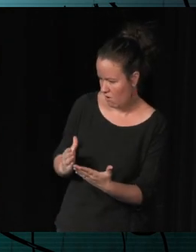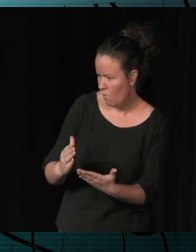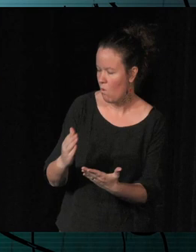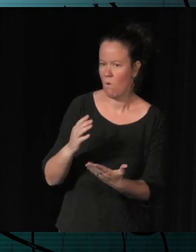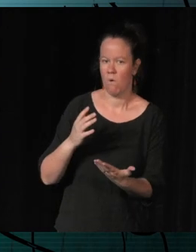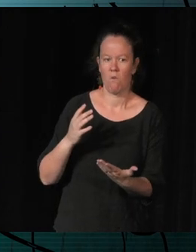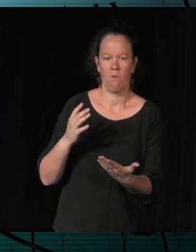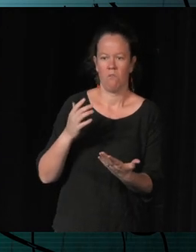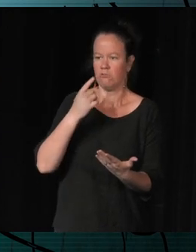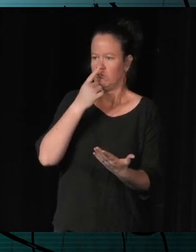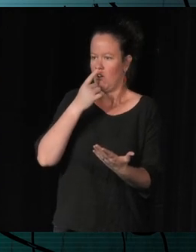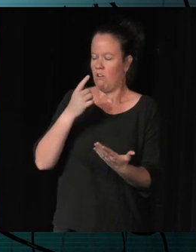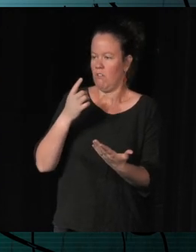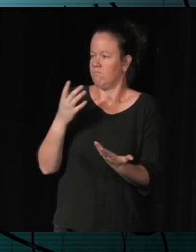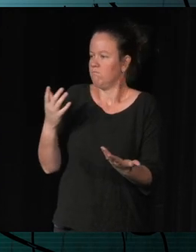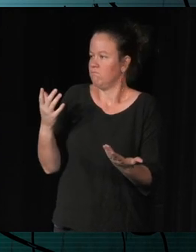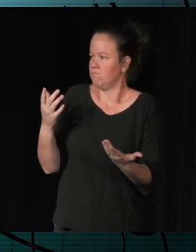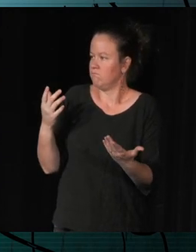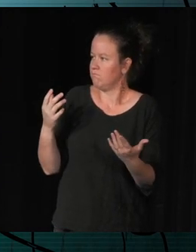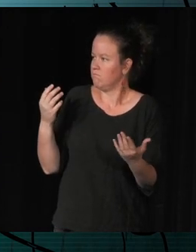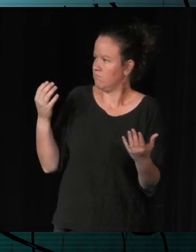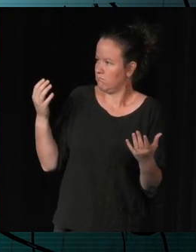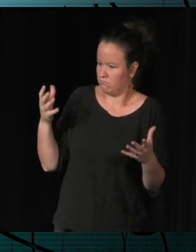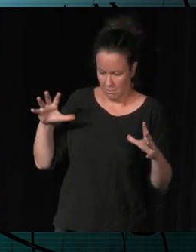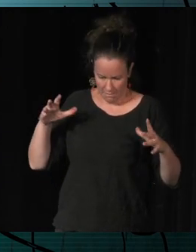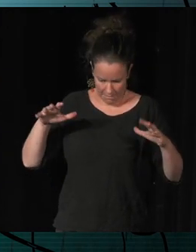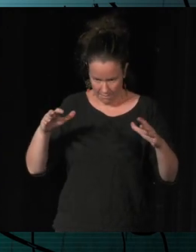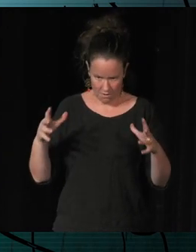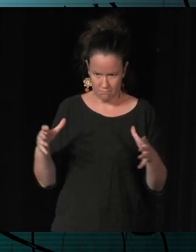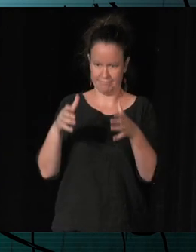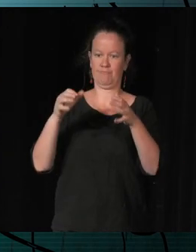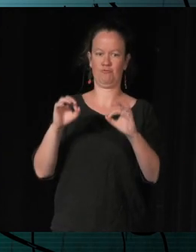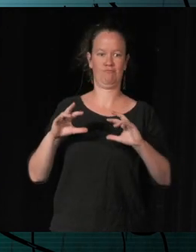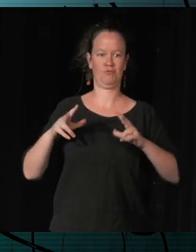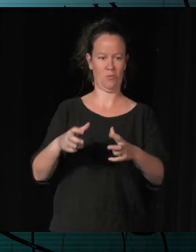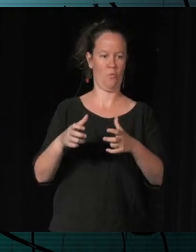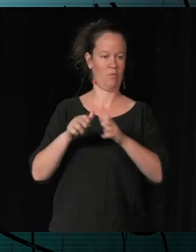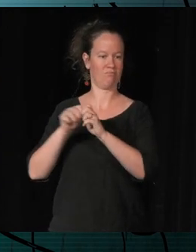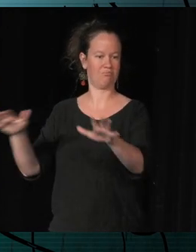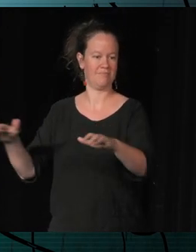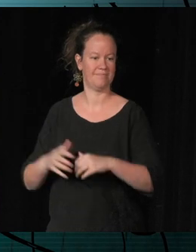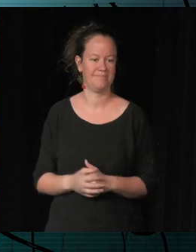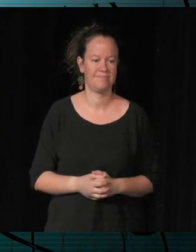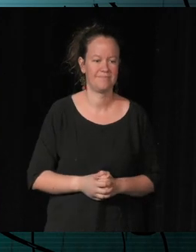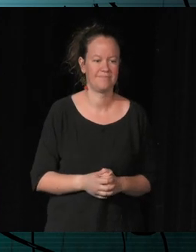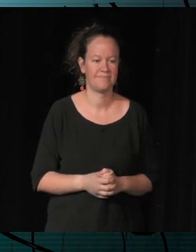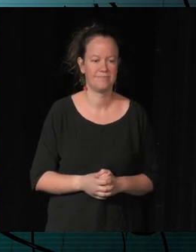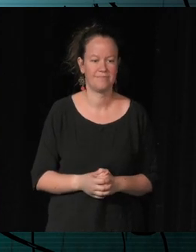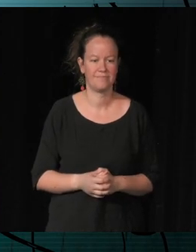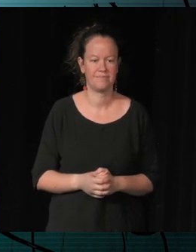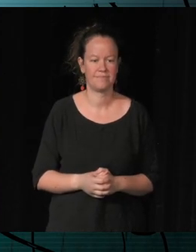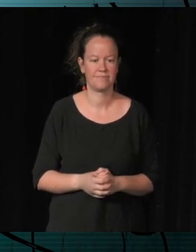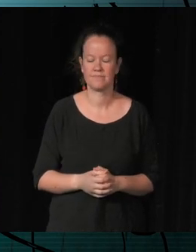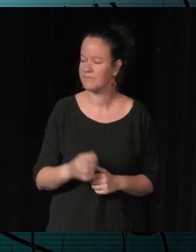tout voilà tout s'est réuni à ce moment-là pour pour créer ce ce ce truc là je crois qu' à l'origine